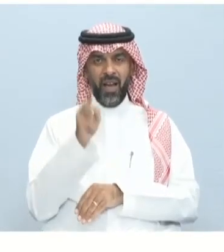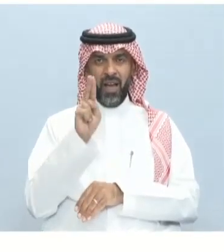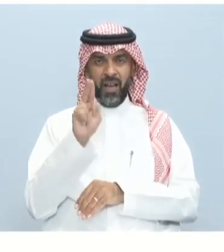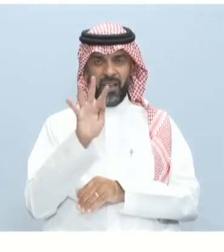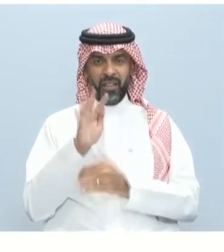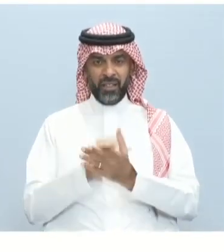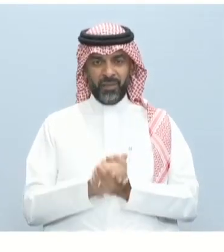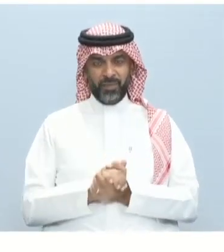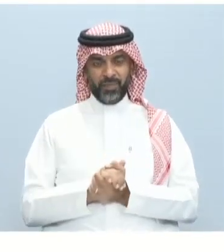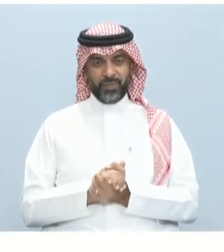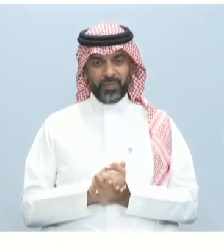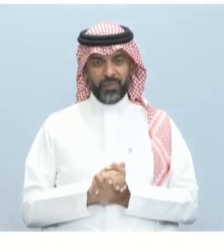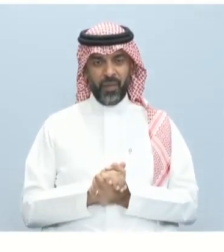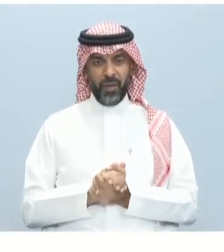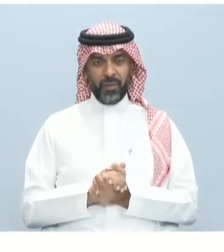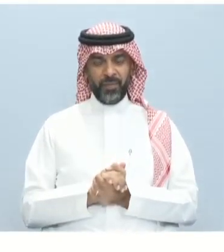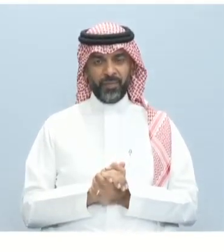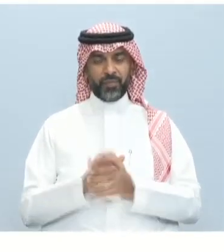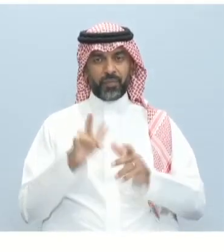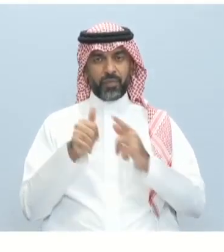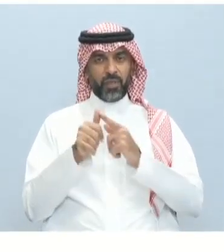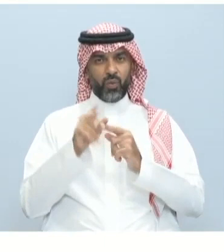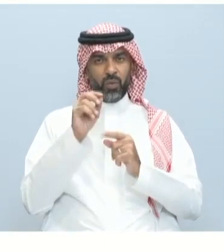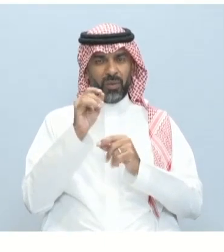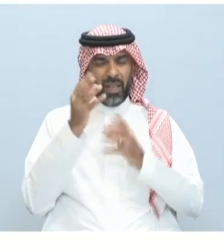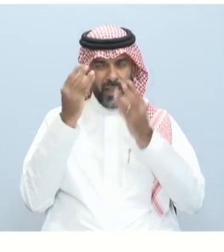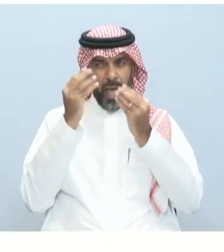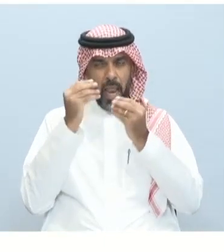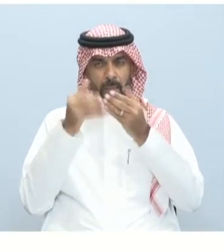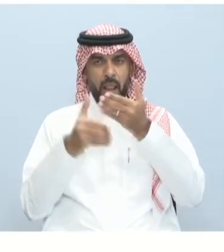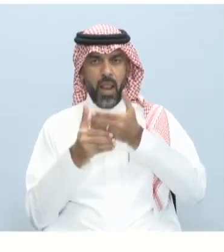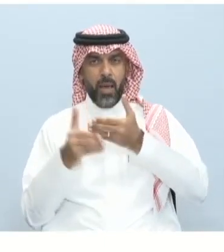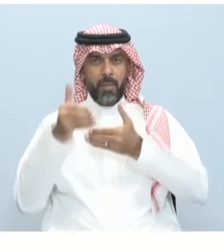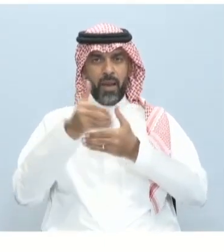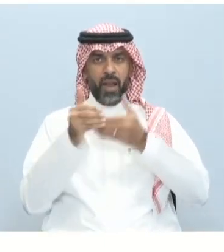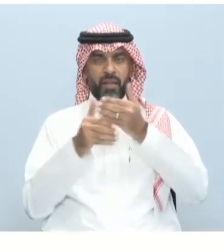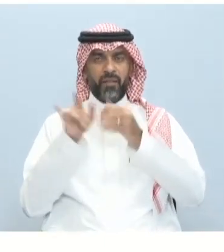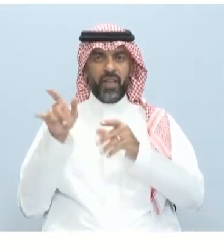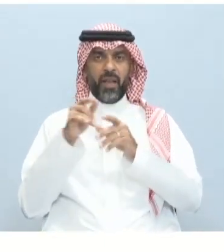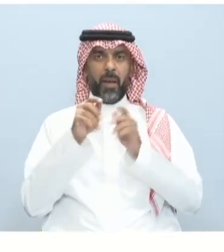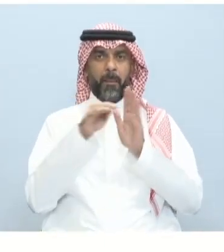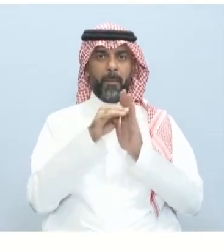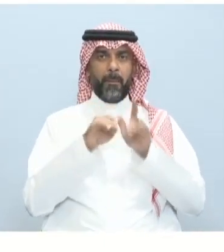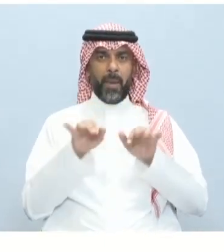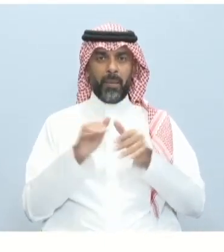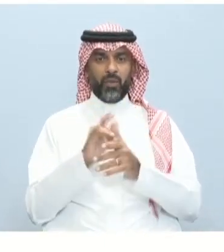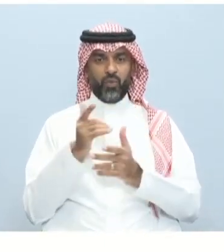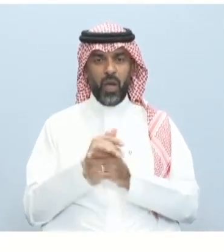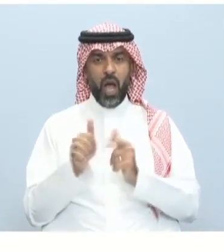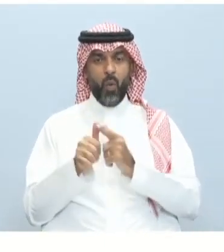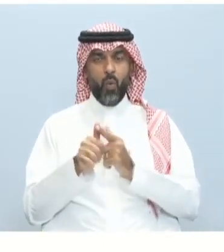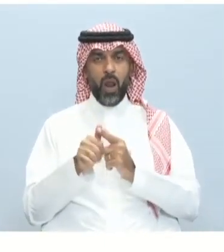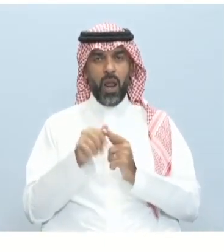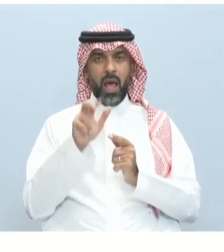المقطع البرمجي سنتعلم بعض اللبنات التي سنستخدمها في المقطع البرمجي. أولاً من قسم